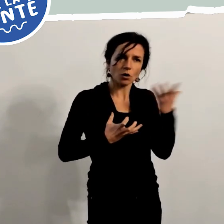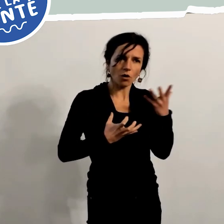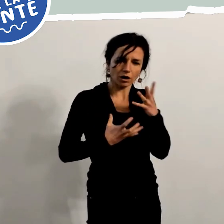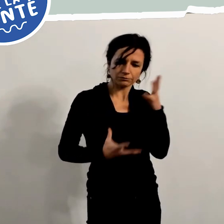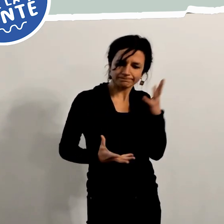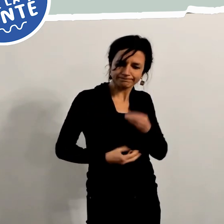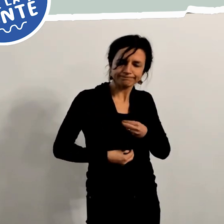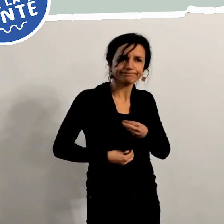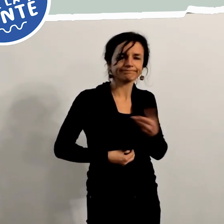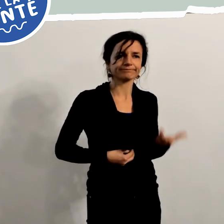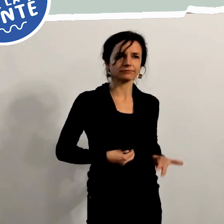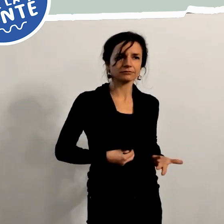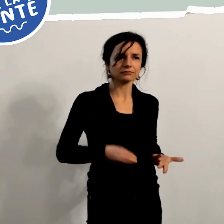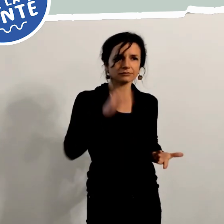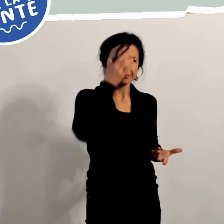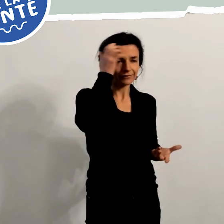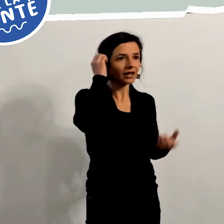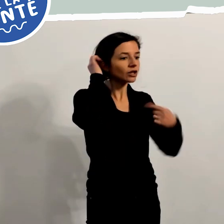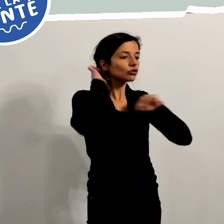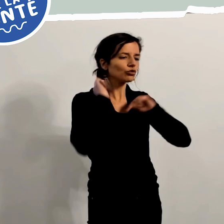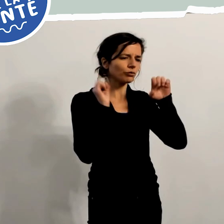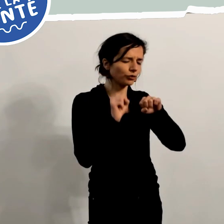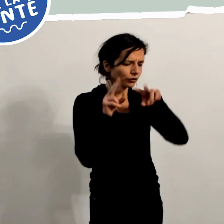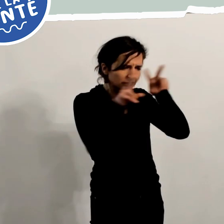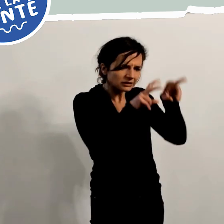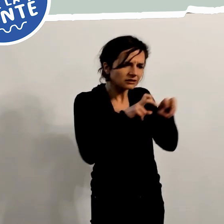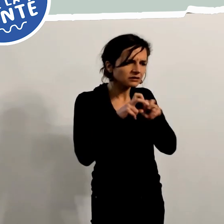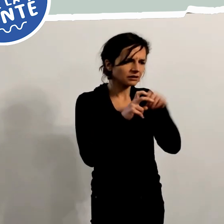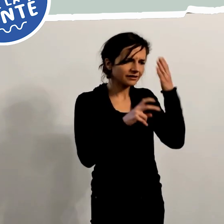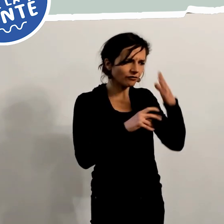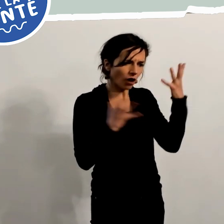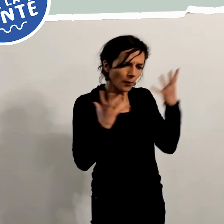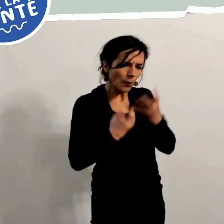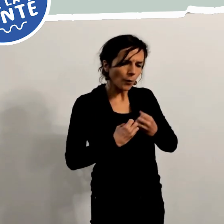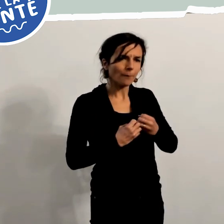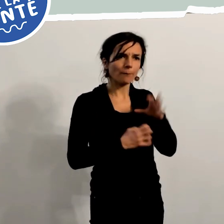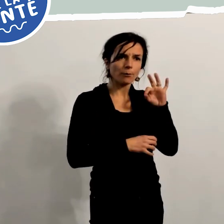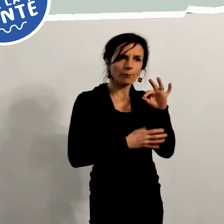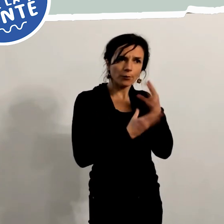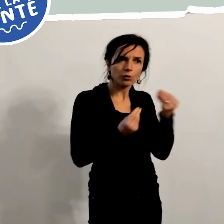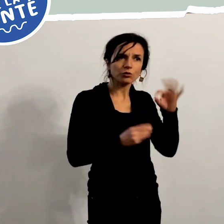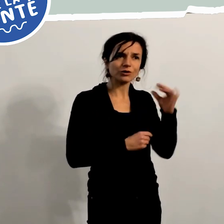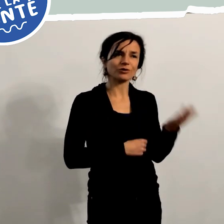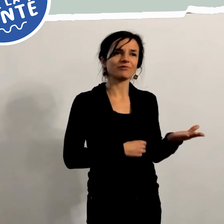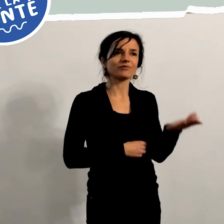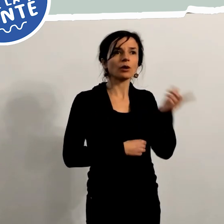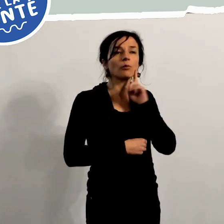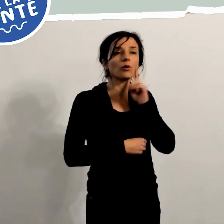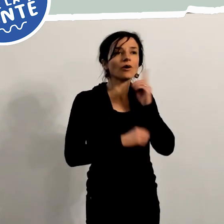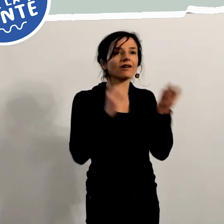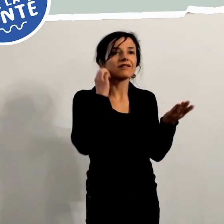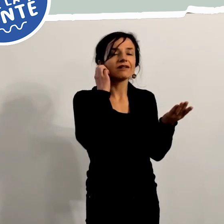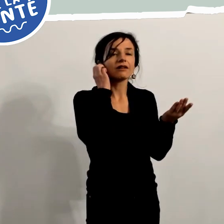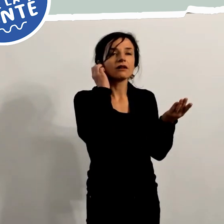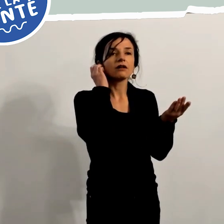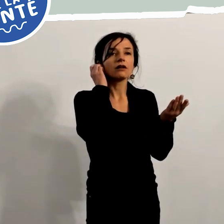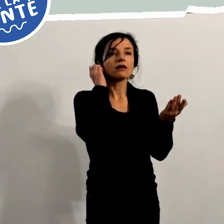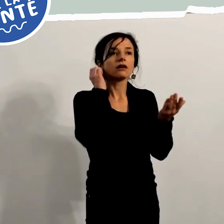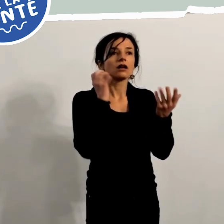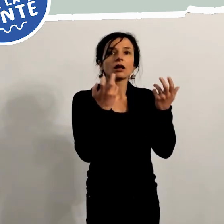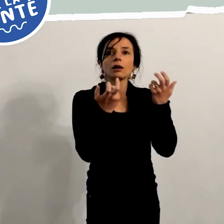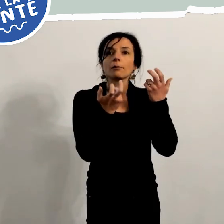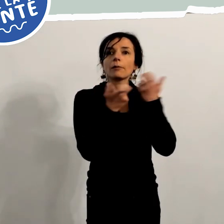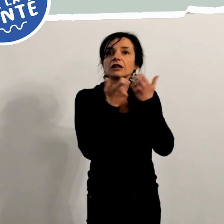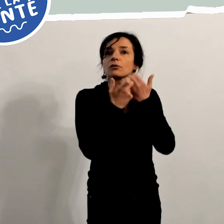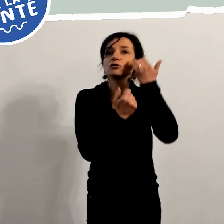objectives sur l'imprégnation et la contamination. Parce que définir l'exposition, si je prenais